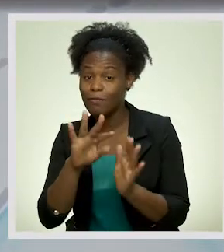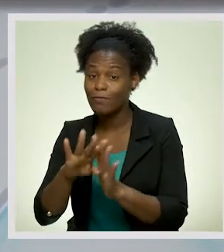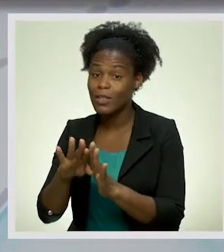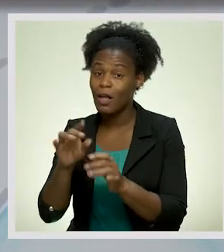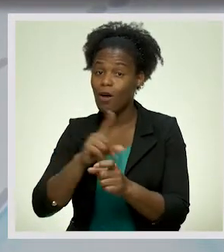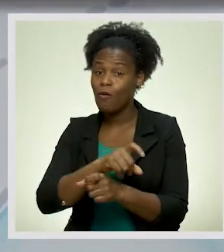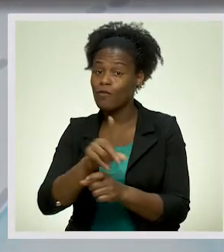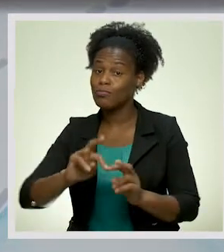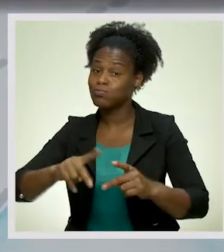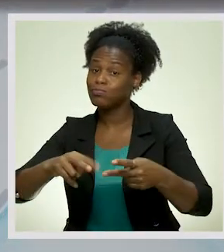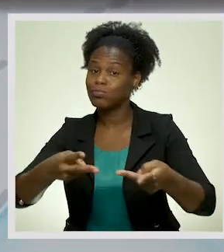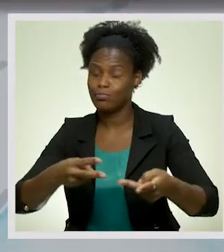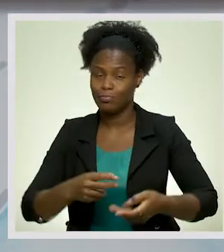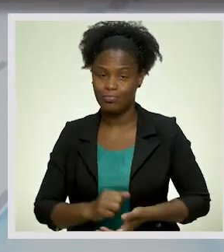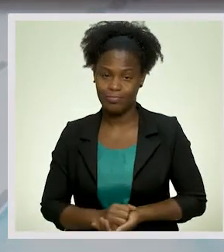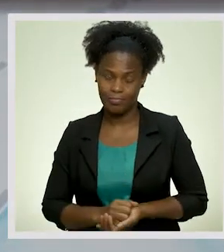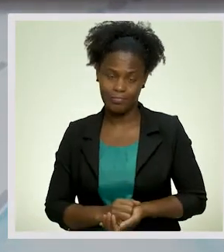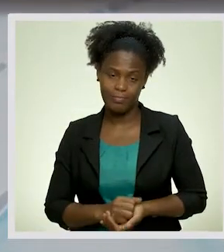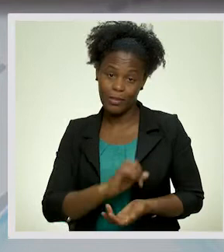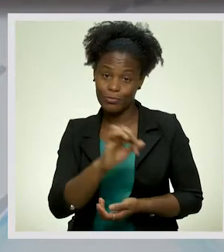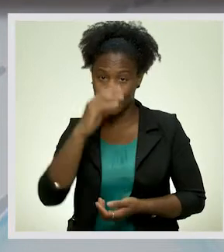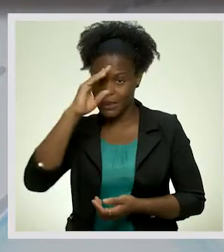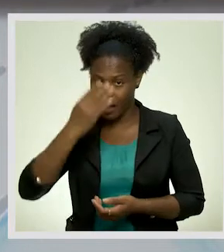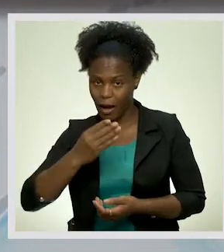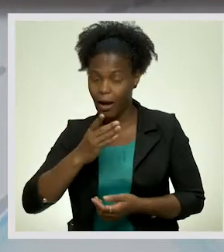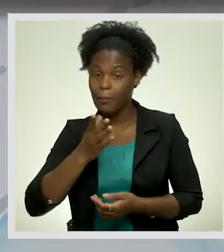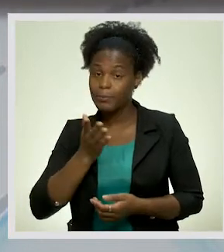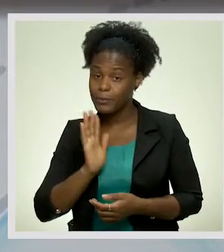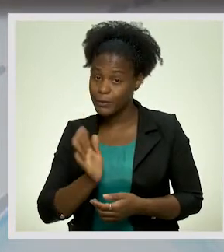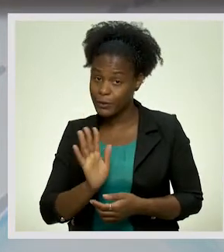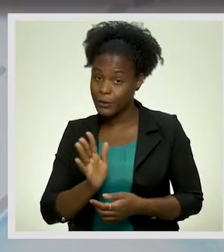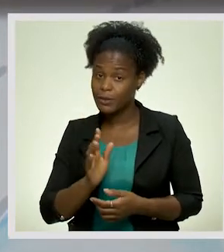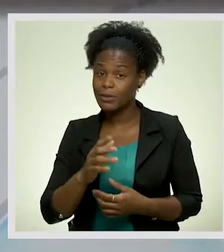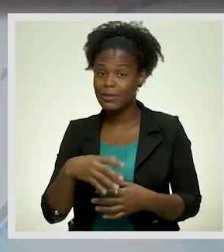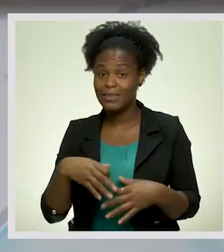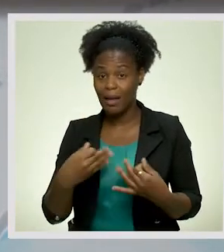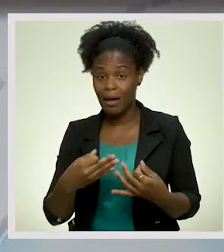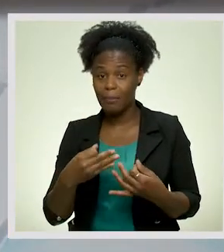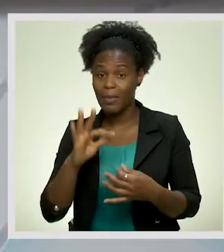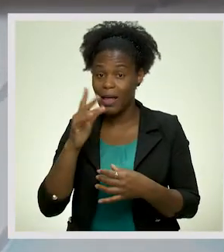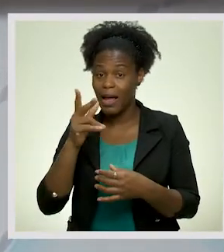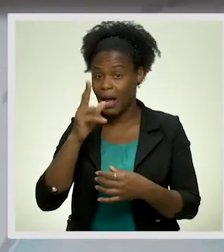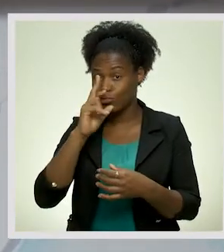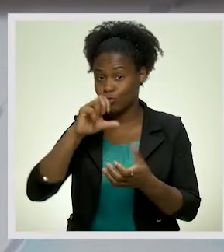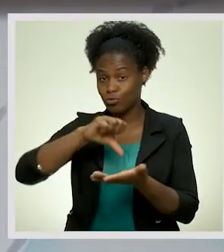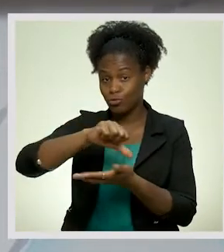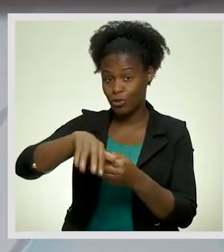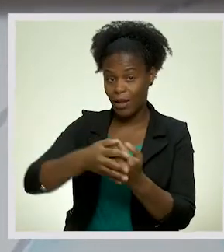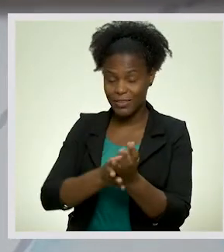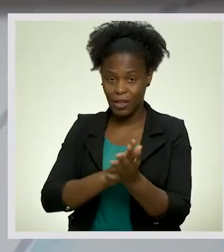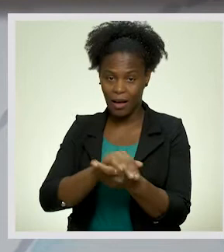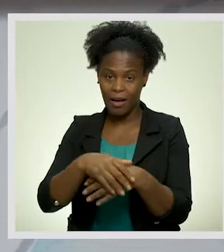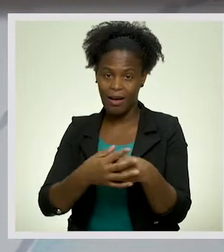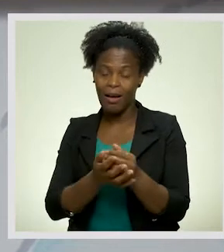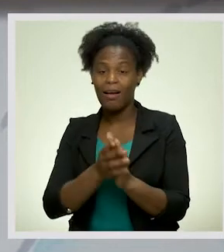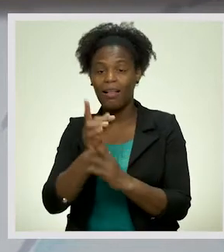du Covid-19. Vous savez qu'il faut utiliser alcool gel et